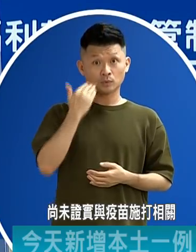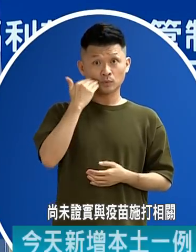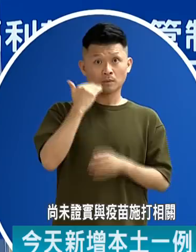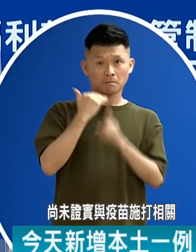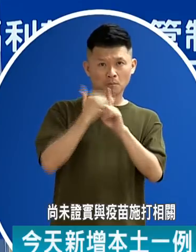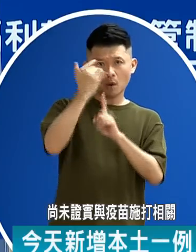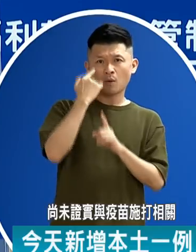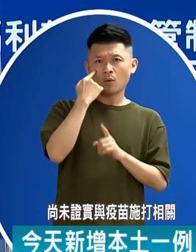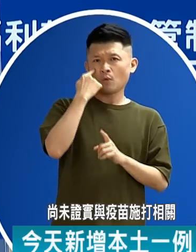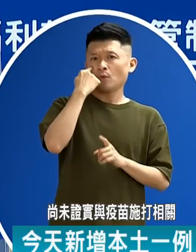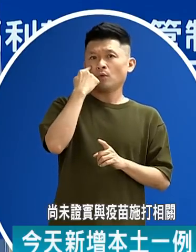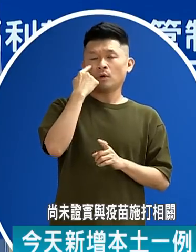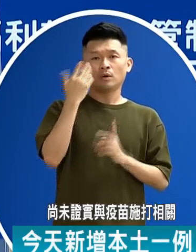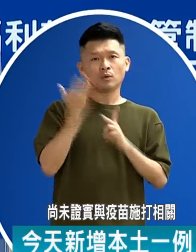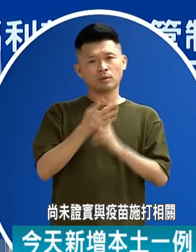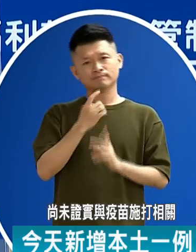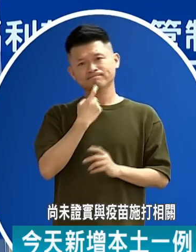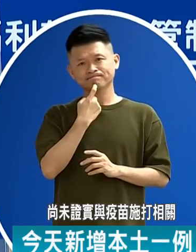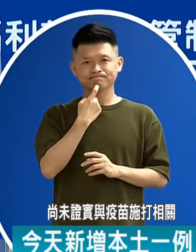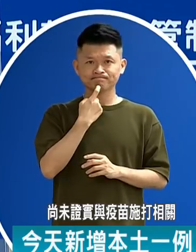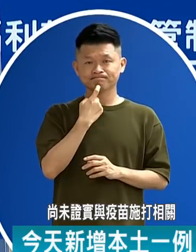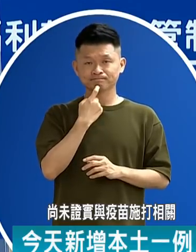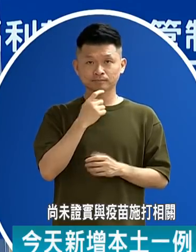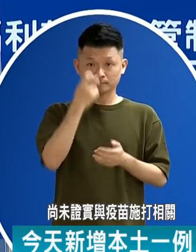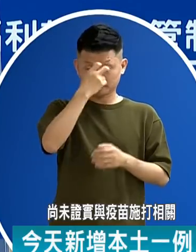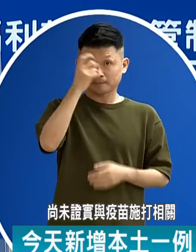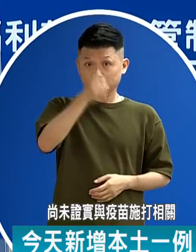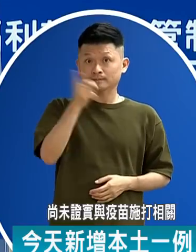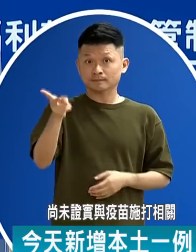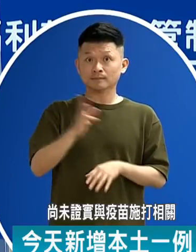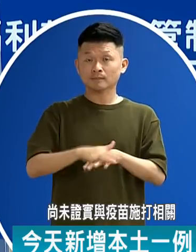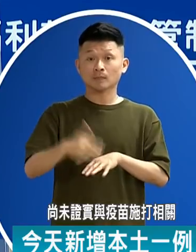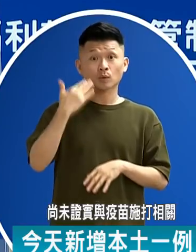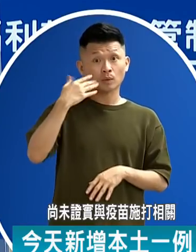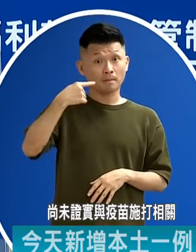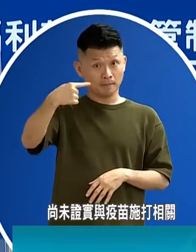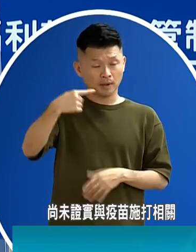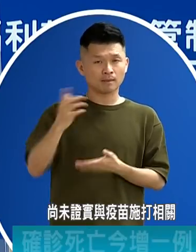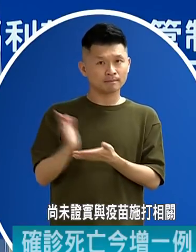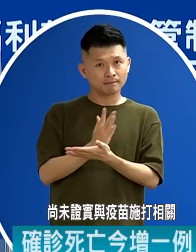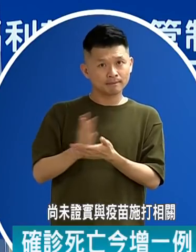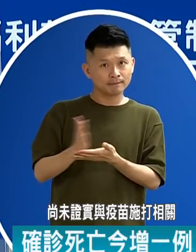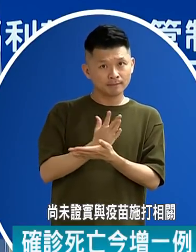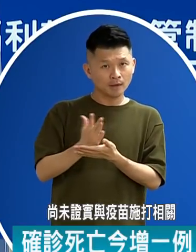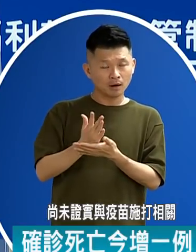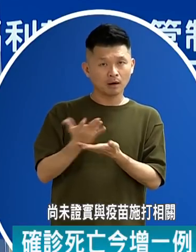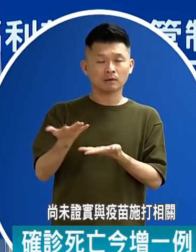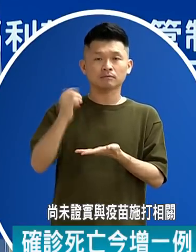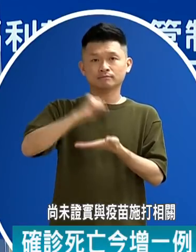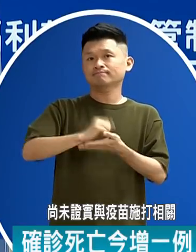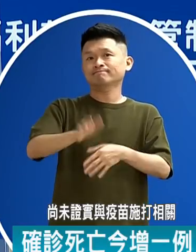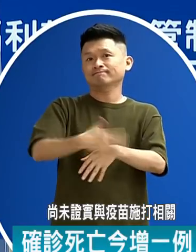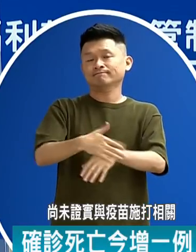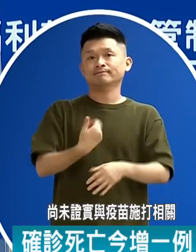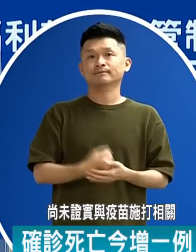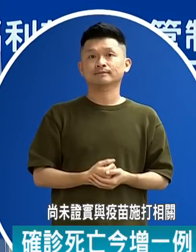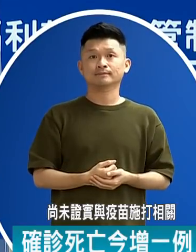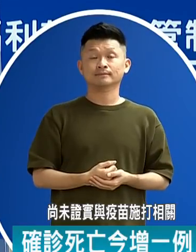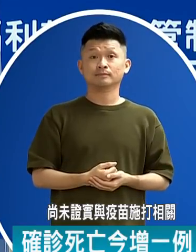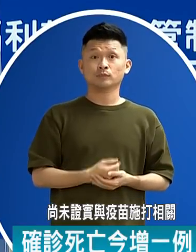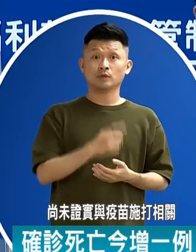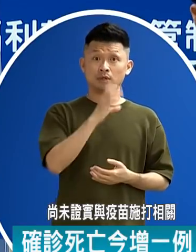一些相关有疑问，我们在复验，当然是复验如果阴性，经过判断就不会列进来。好像我们